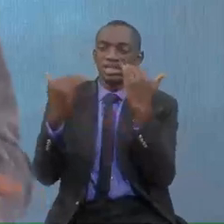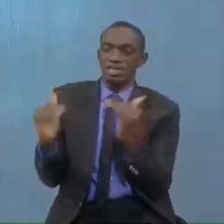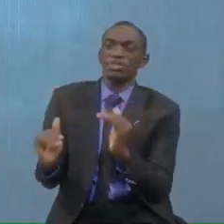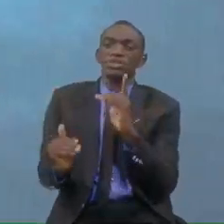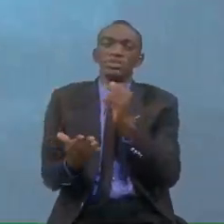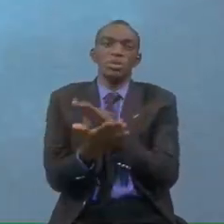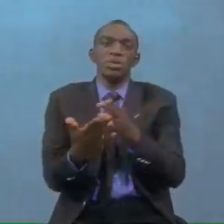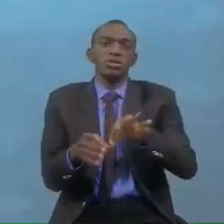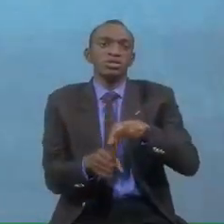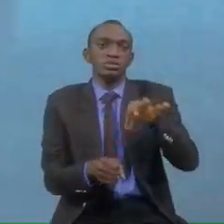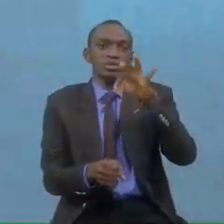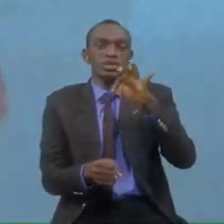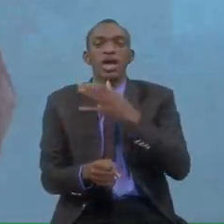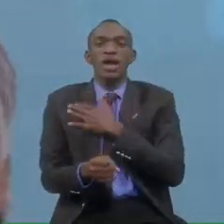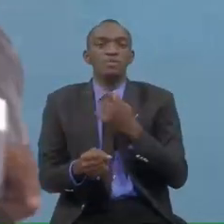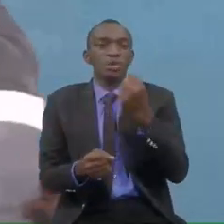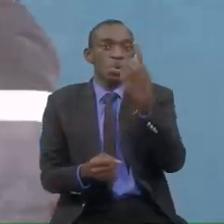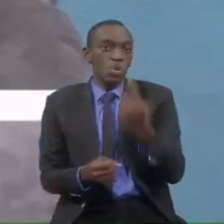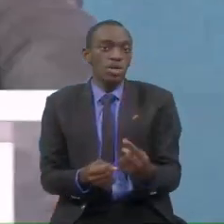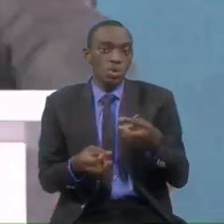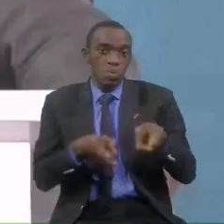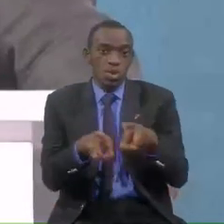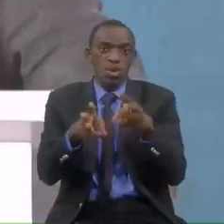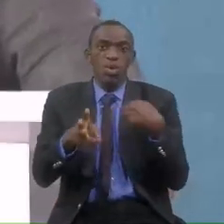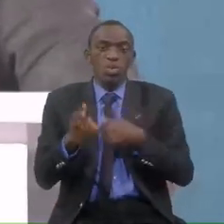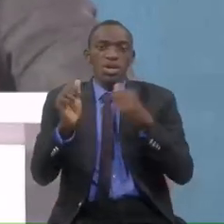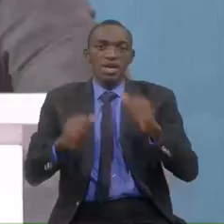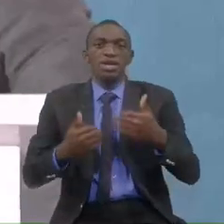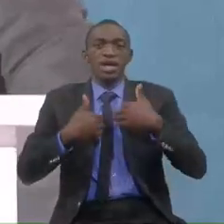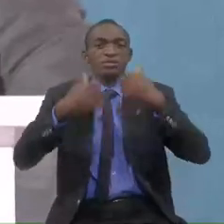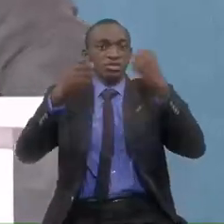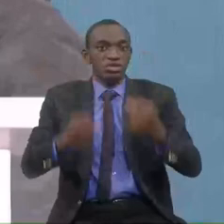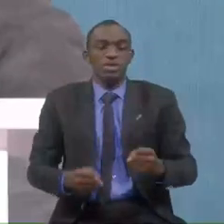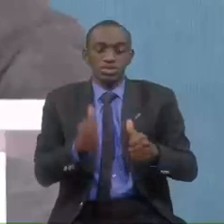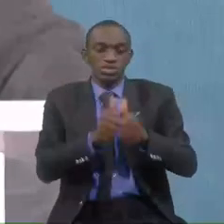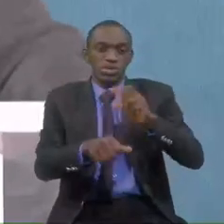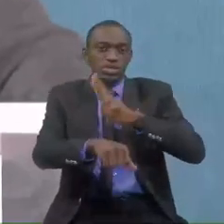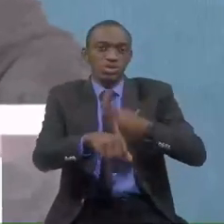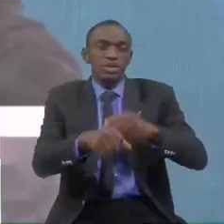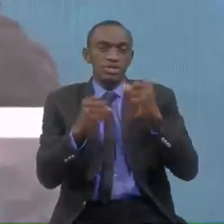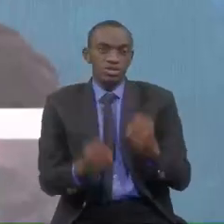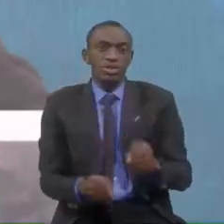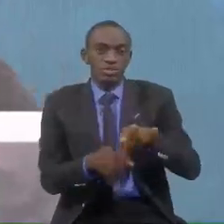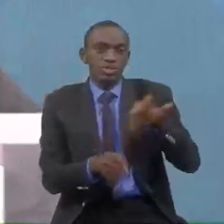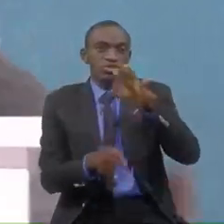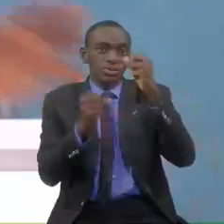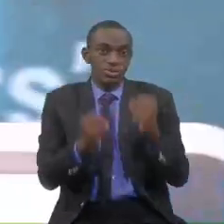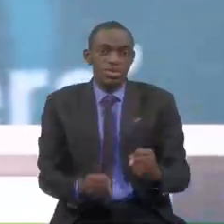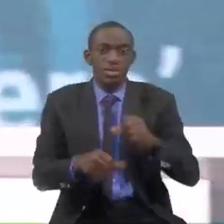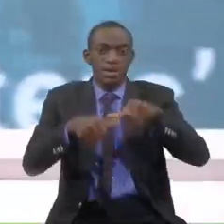de limiter le Saint-Esprit. La seule manière d'avoir la force surnaturelle et